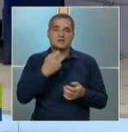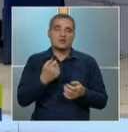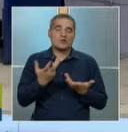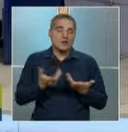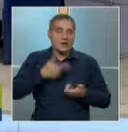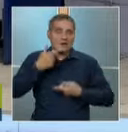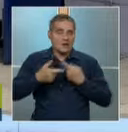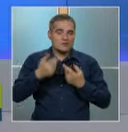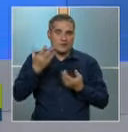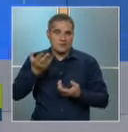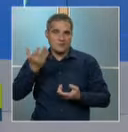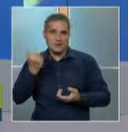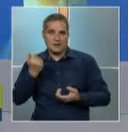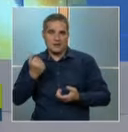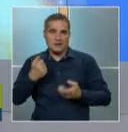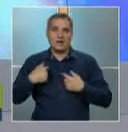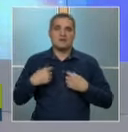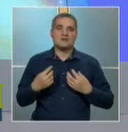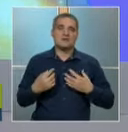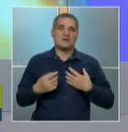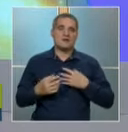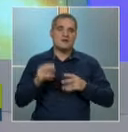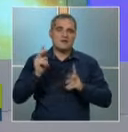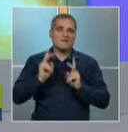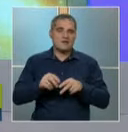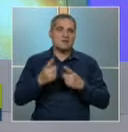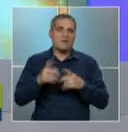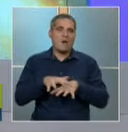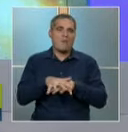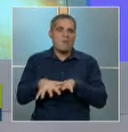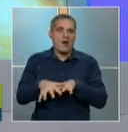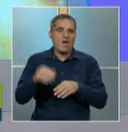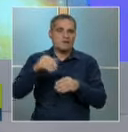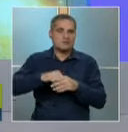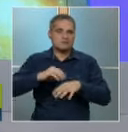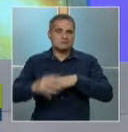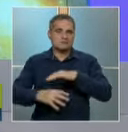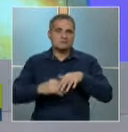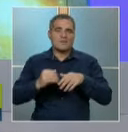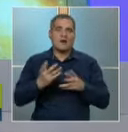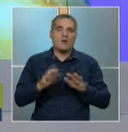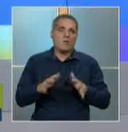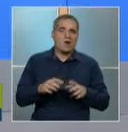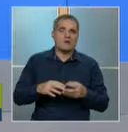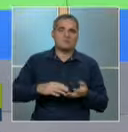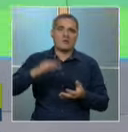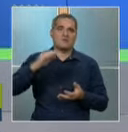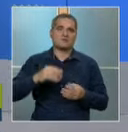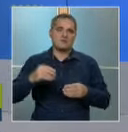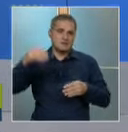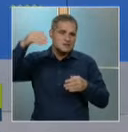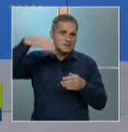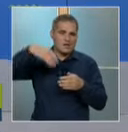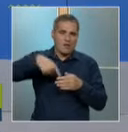както казах преди, ние се обсебваме в една мрежа, в която всъщност понякога толкова сме